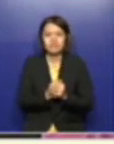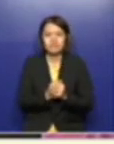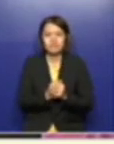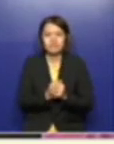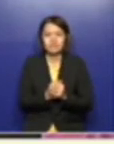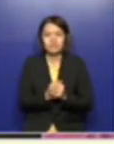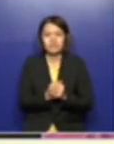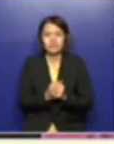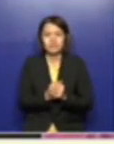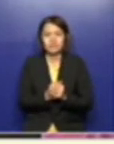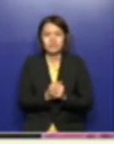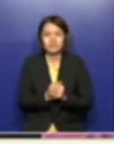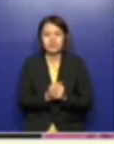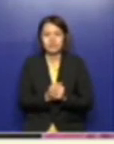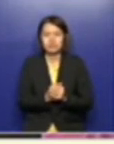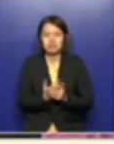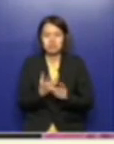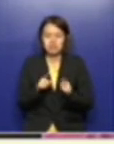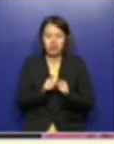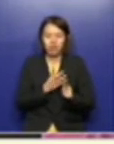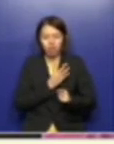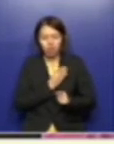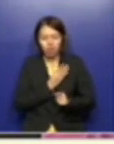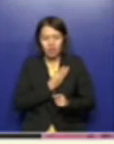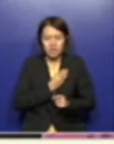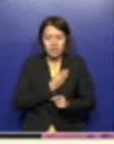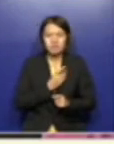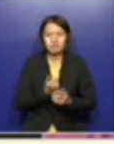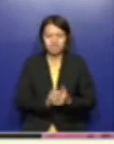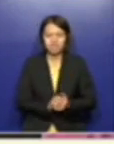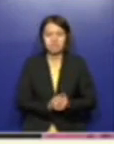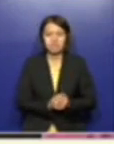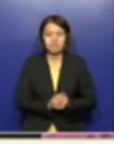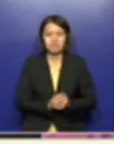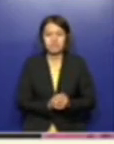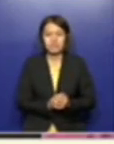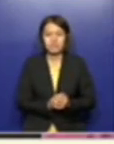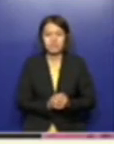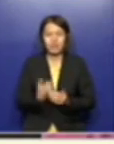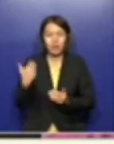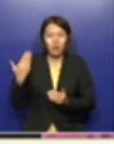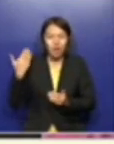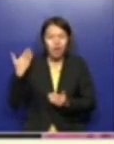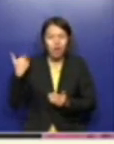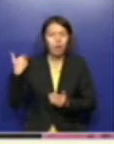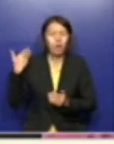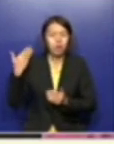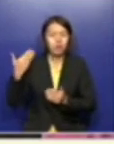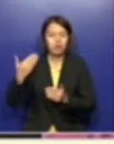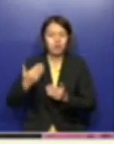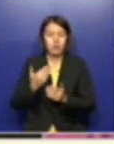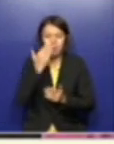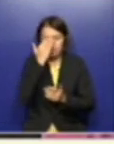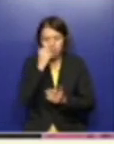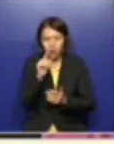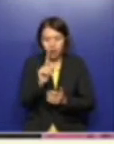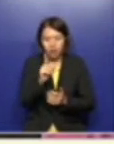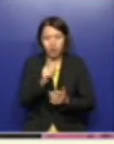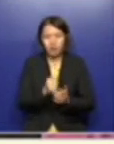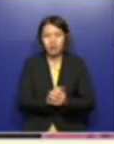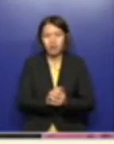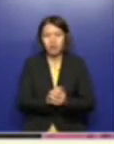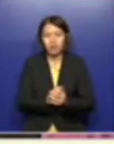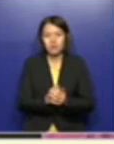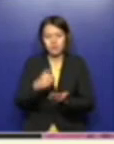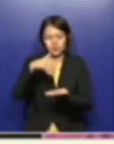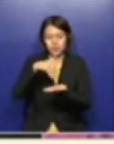ขาดขวัญกำลังใจที่ผ่านมาเนื่องจากศู